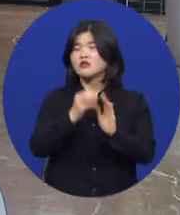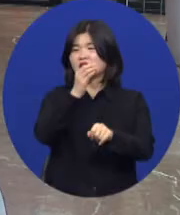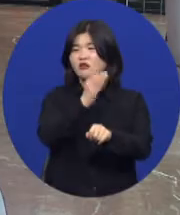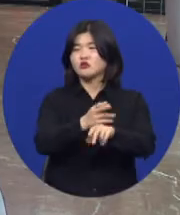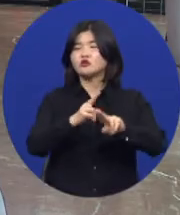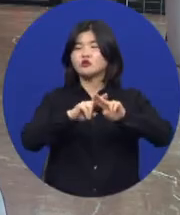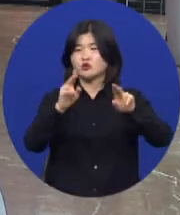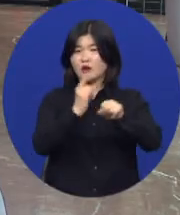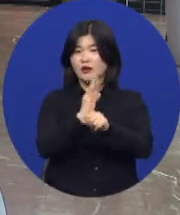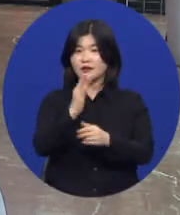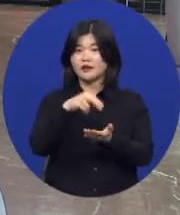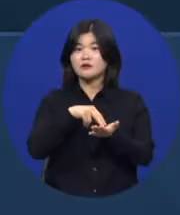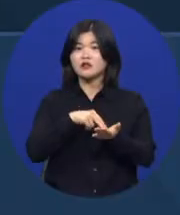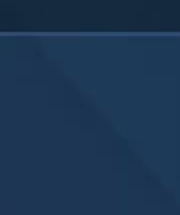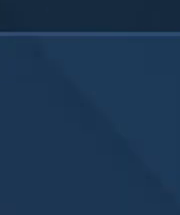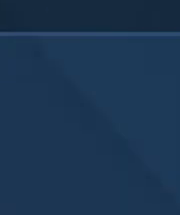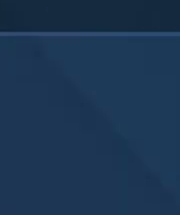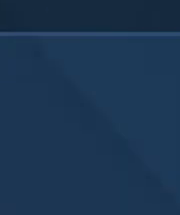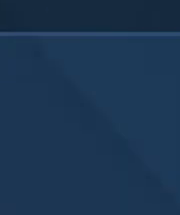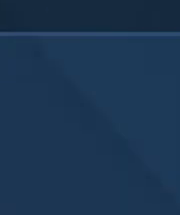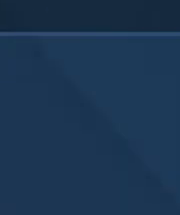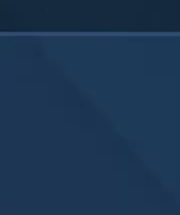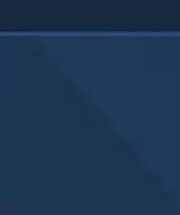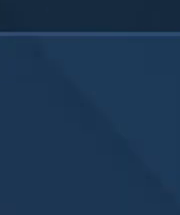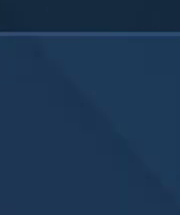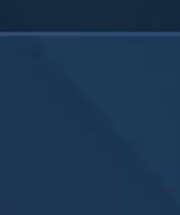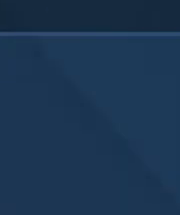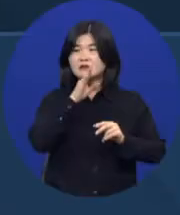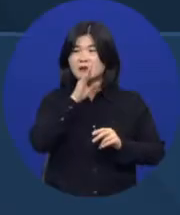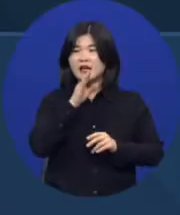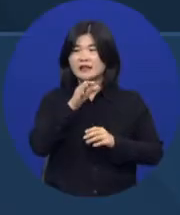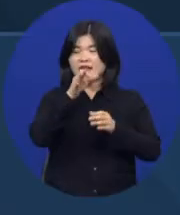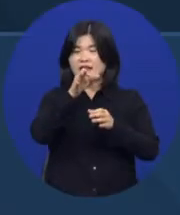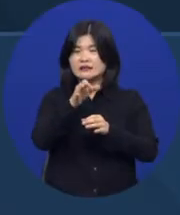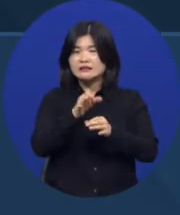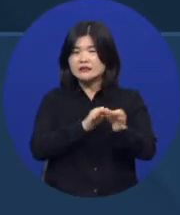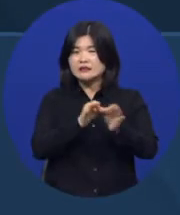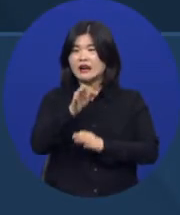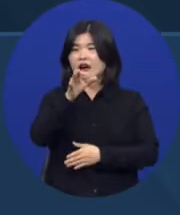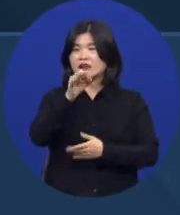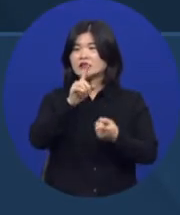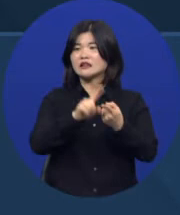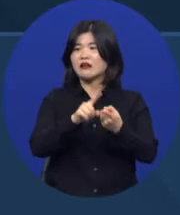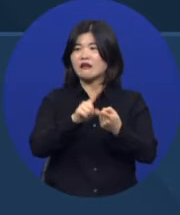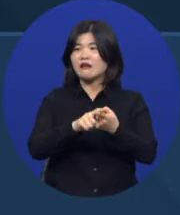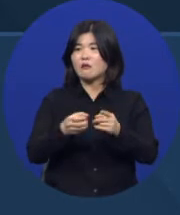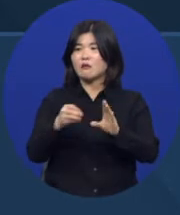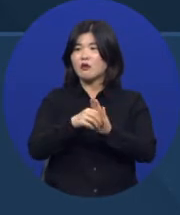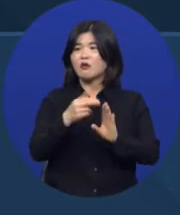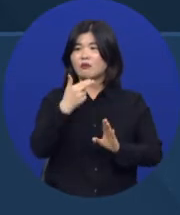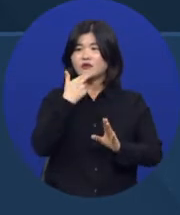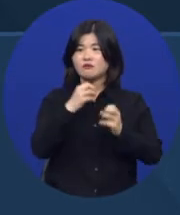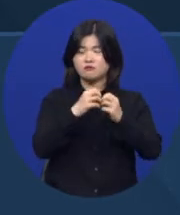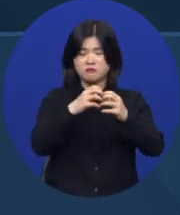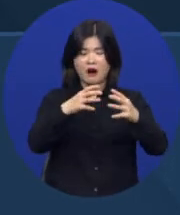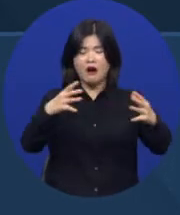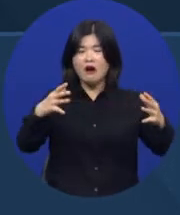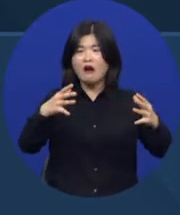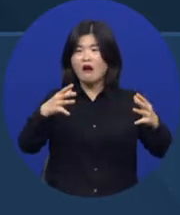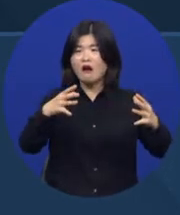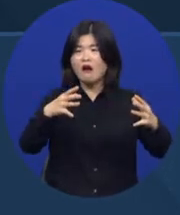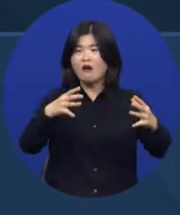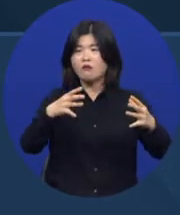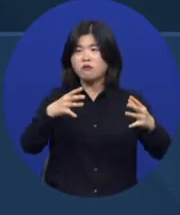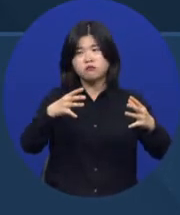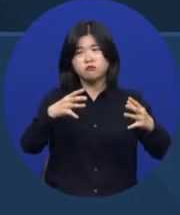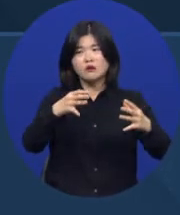취소해야 한다는 입장입니다. 그 현실적인 그 시장 가치라든가 이런 것들을 반영하지 않은 부풀려진 상태에서